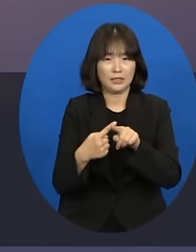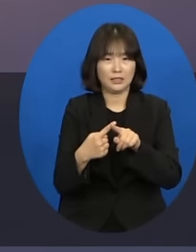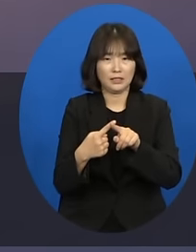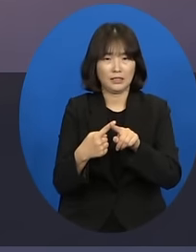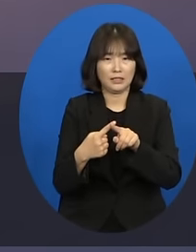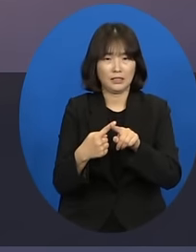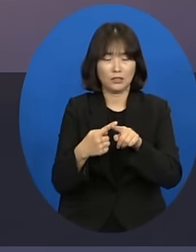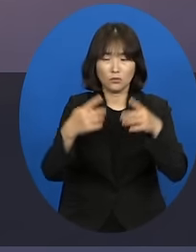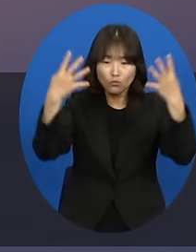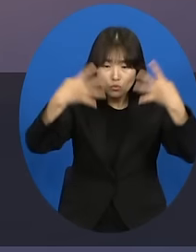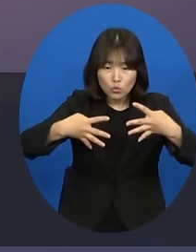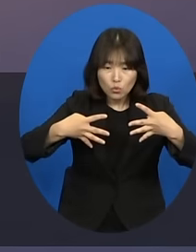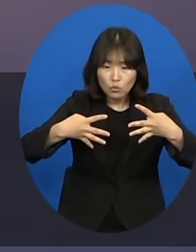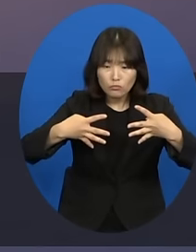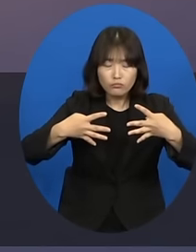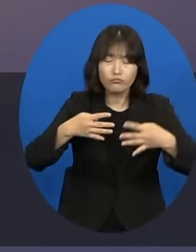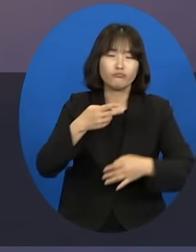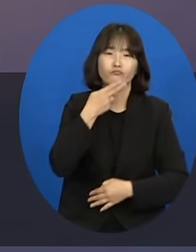조건도 없어요.